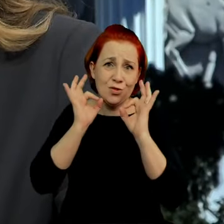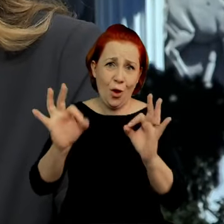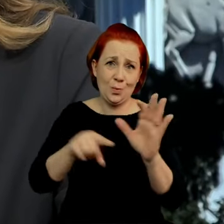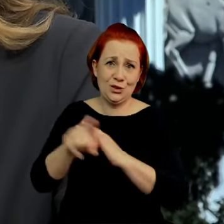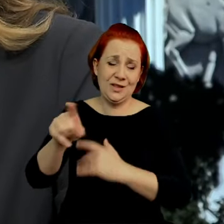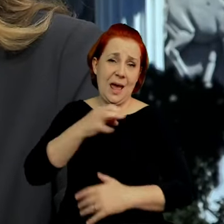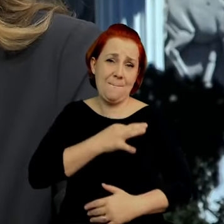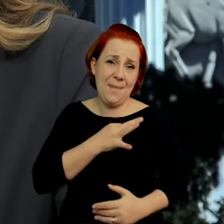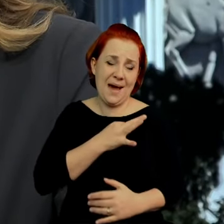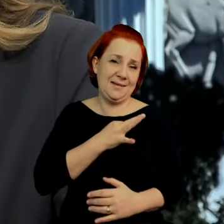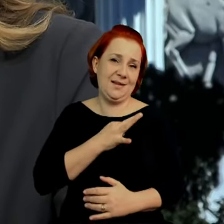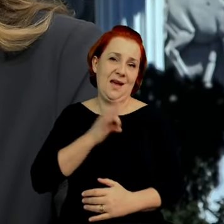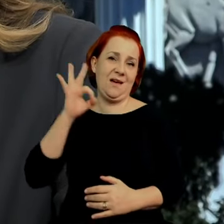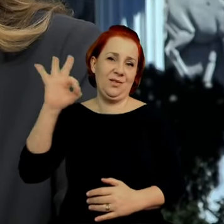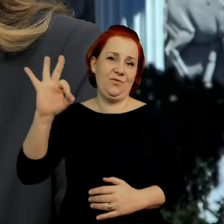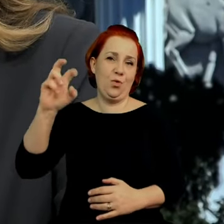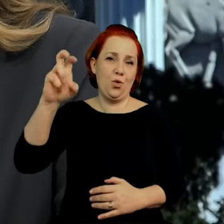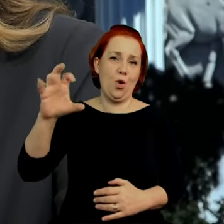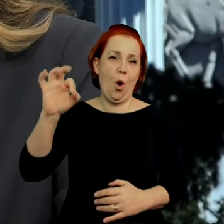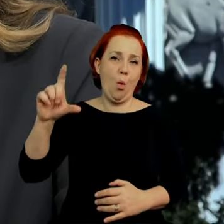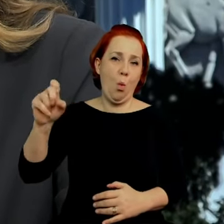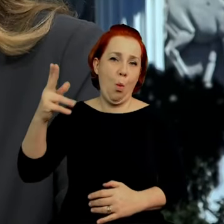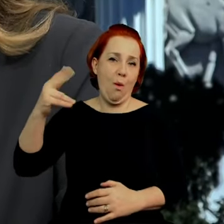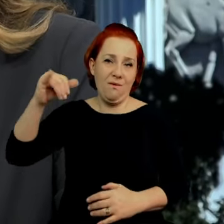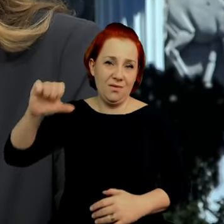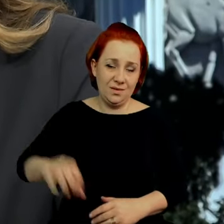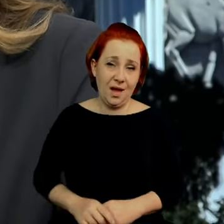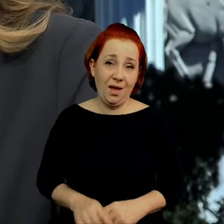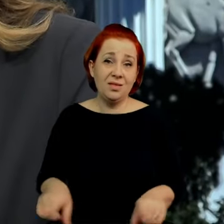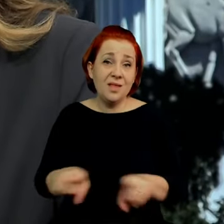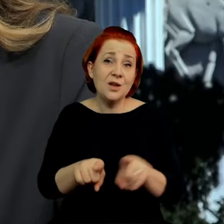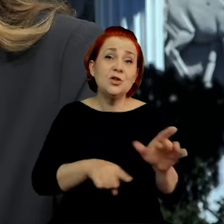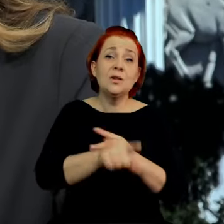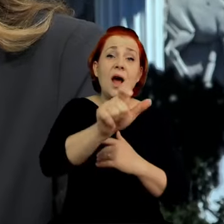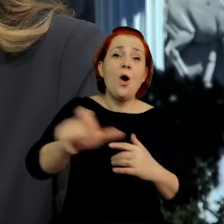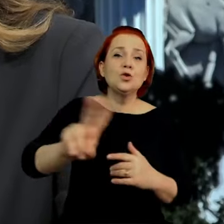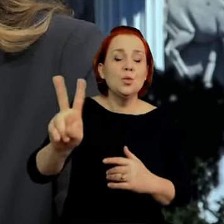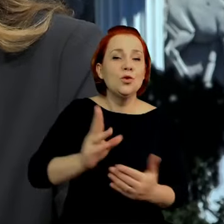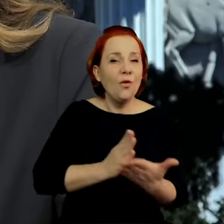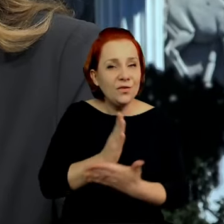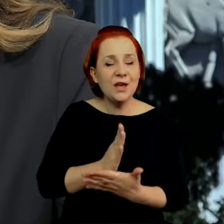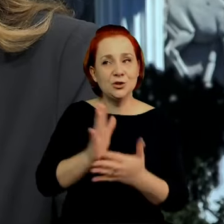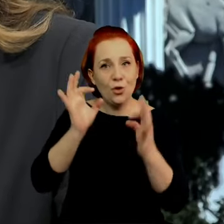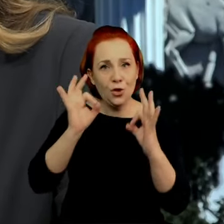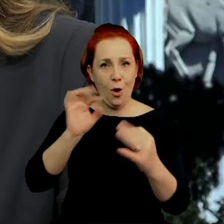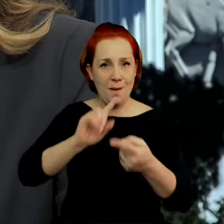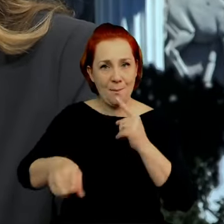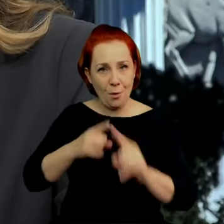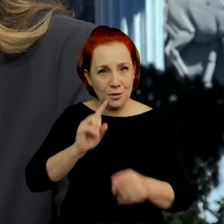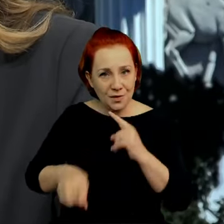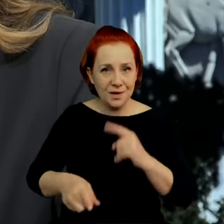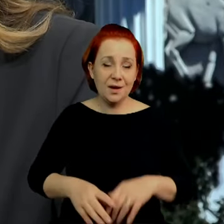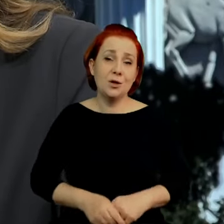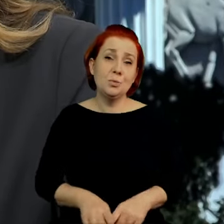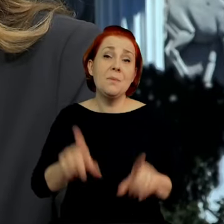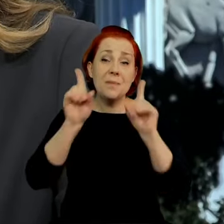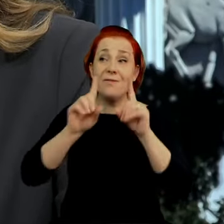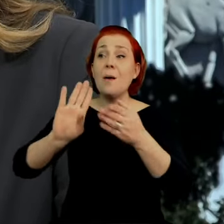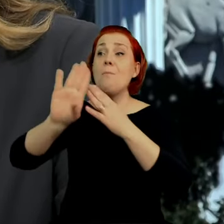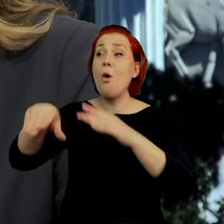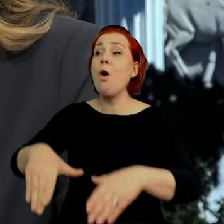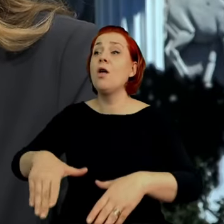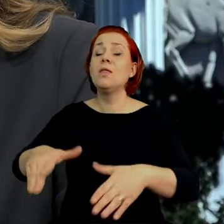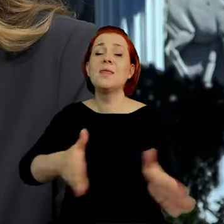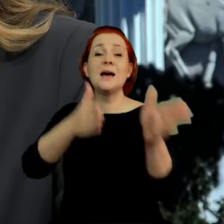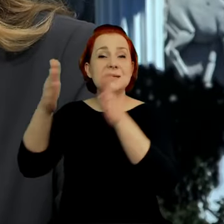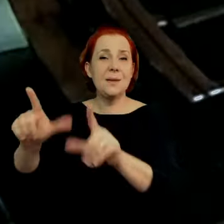tej nowej polityki poszli i w nią uwierzyli, żeby rzeczywiście się w niej znaleźli po następnych wyborach i po wyborach samorządowych.